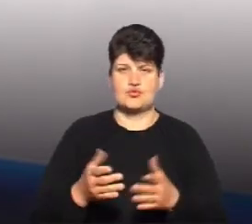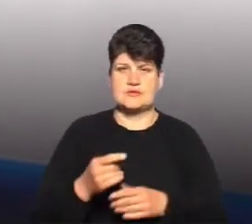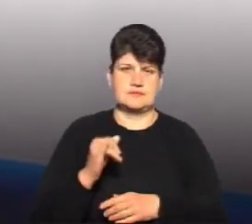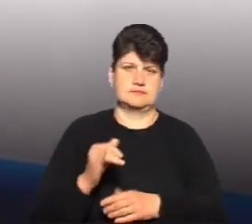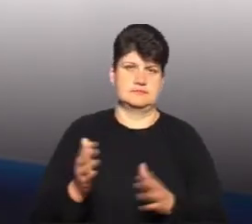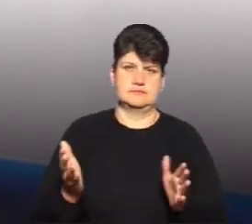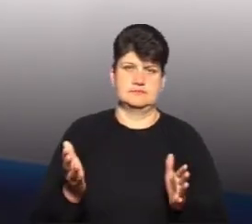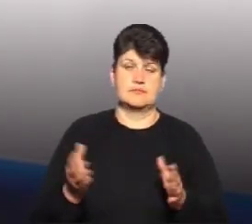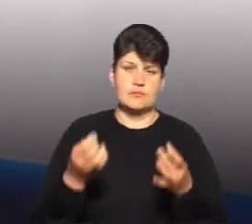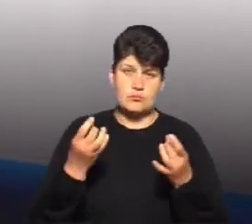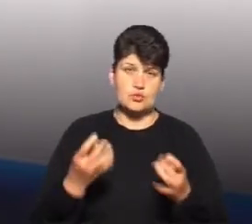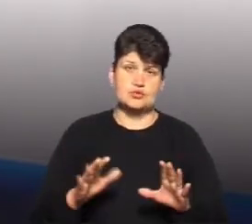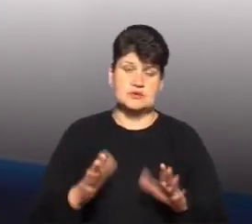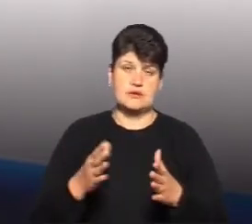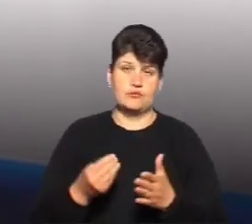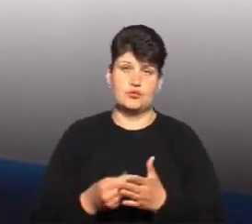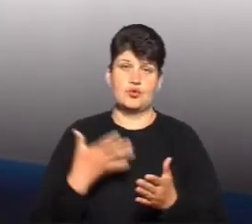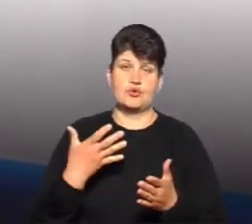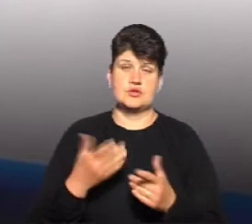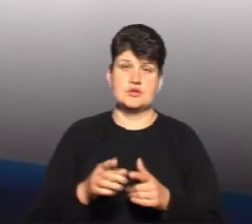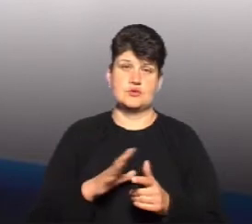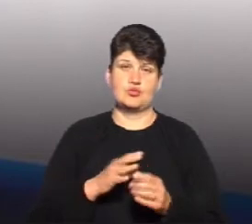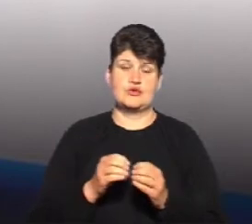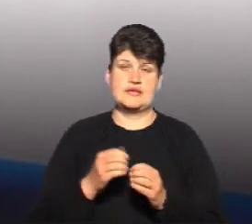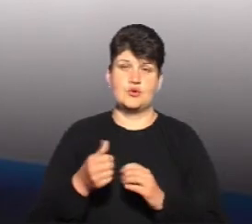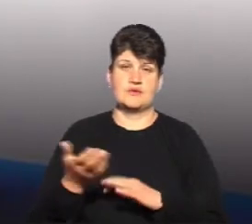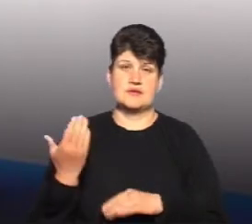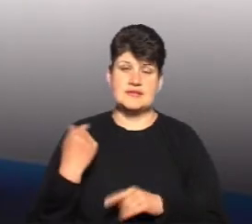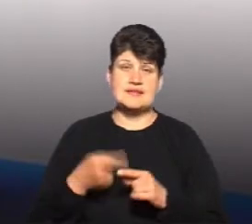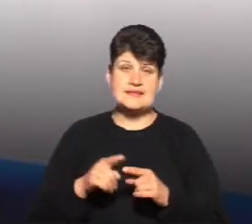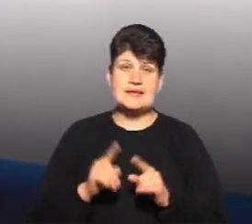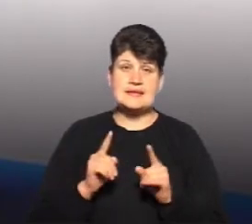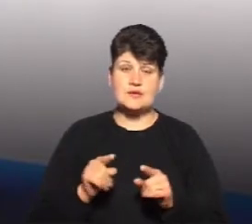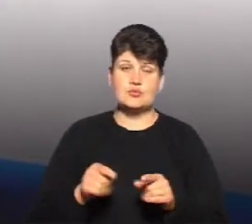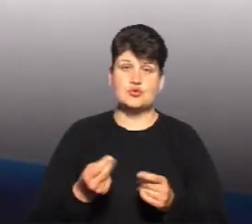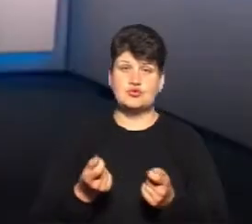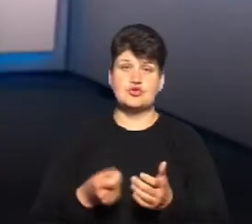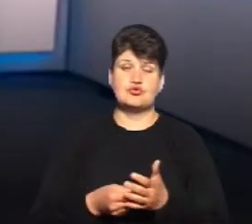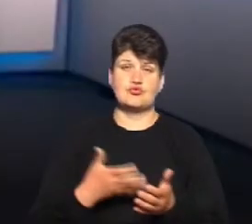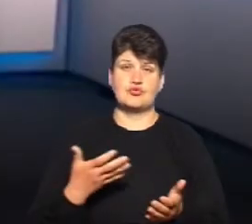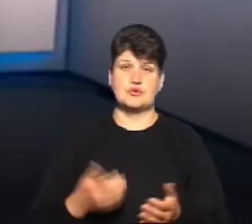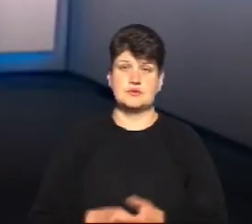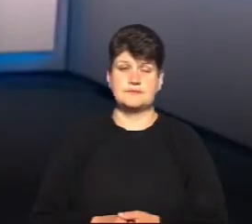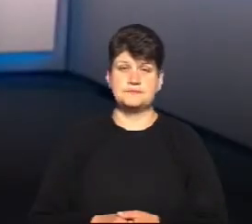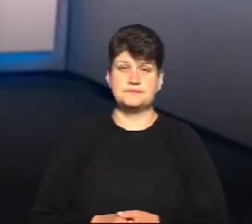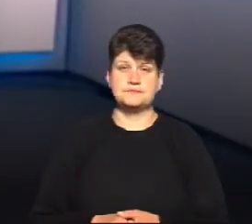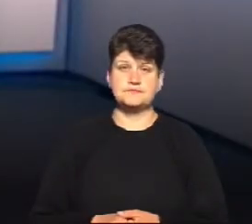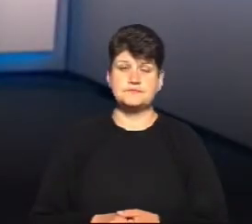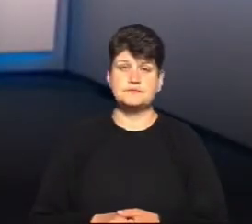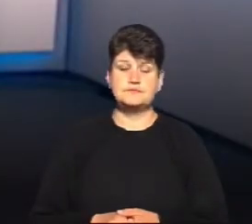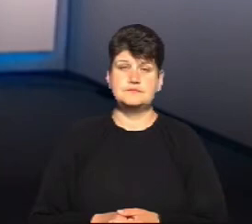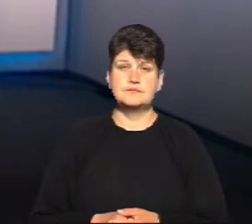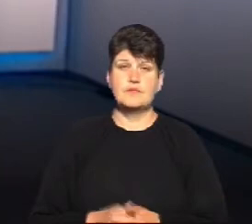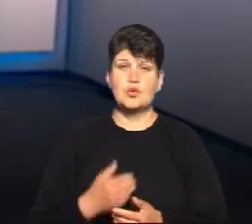відповідно це стало в рази дорожче, ніж було, наприклад, років 10 тому. Угу. Тобто це тільки через те, що стало трошки дорожче. Зрозумів. Тут, ще хочу повернутися до